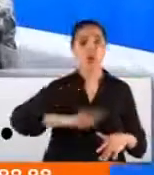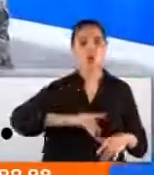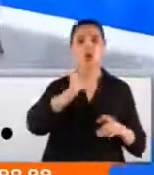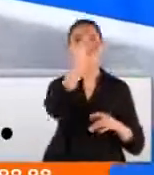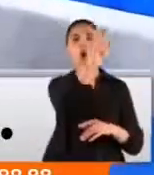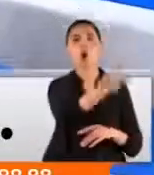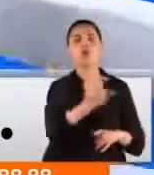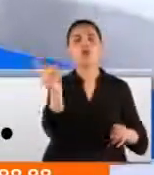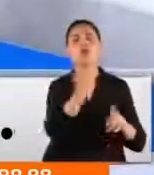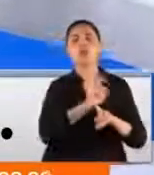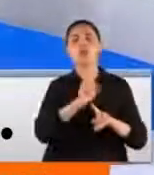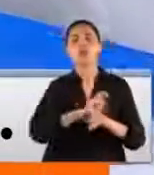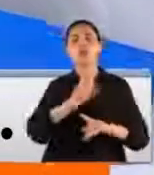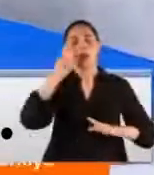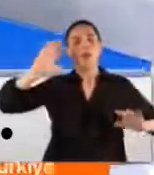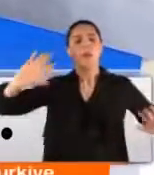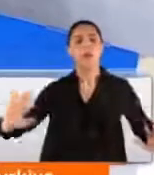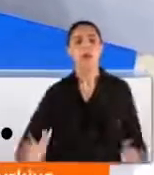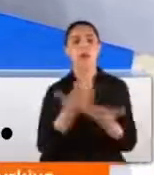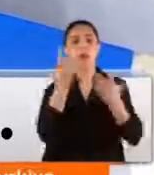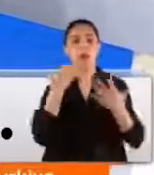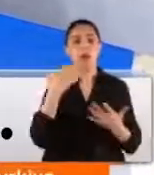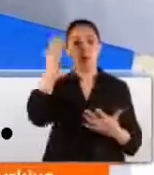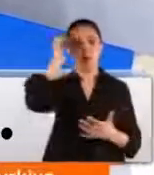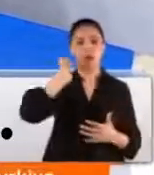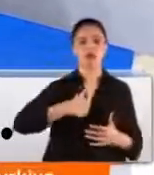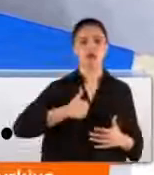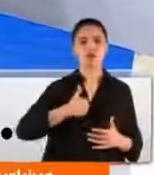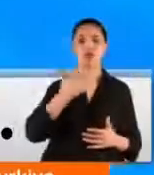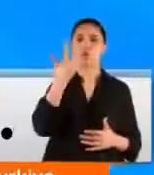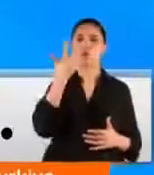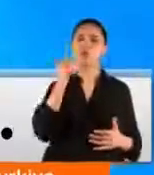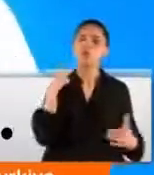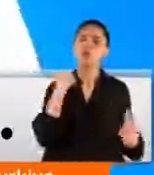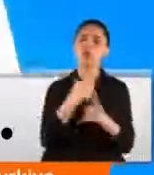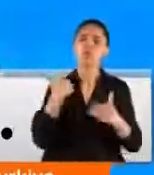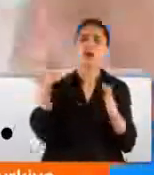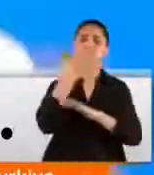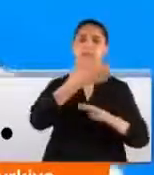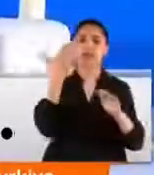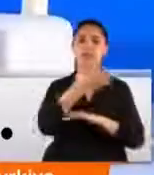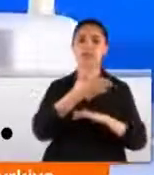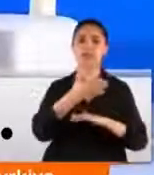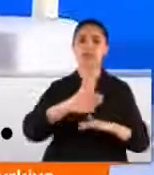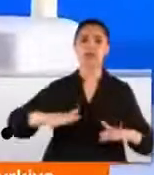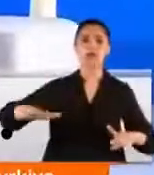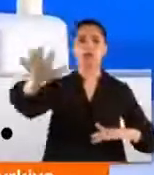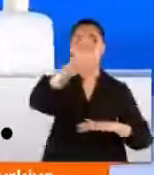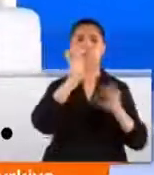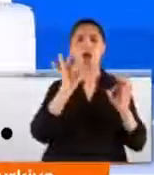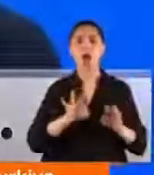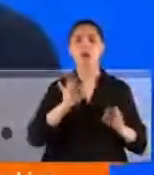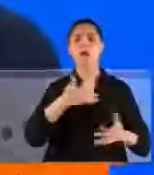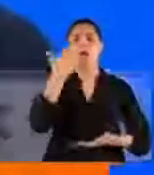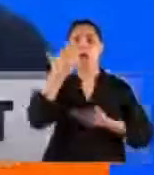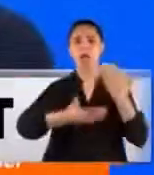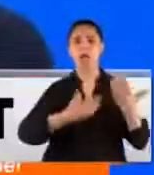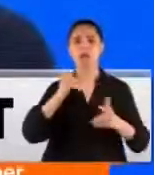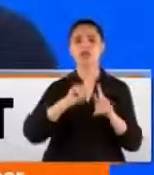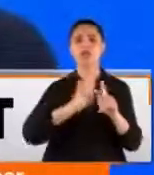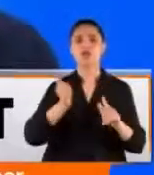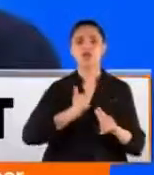krizi geçirdi. Ben başsavcının karşısına 3 defa çıktım, 3. Ulan hepsinde aynı şeyi söyledim. Jandarma